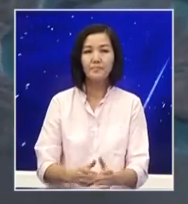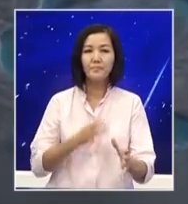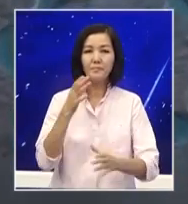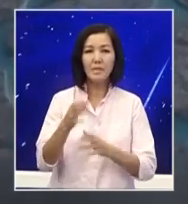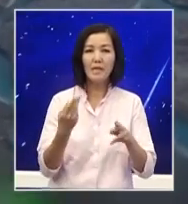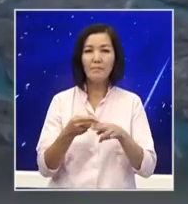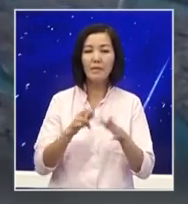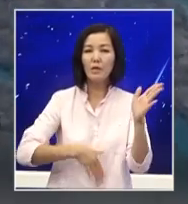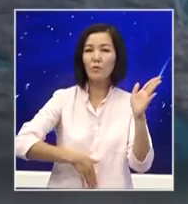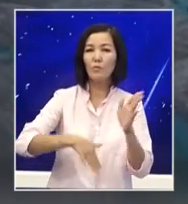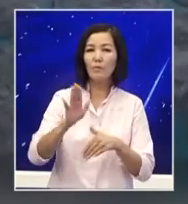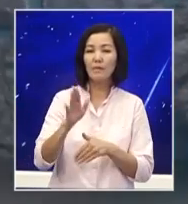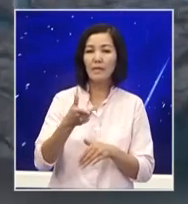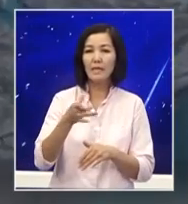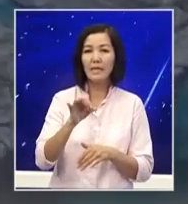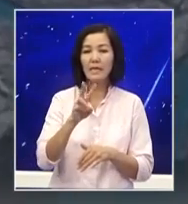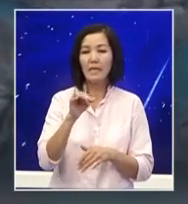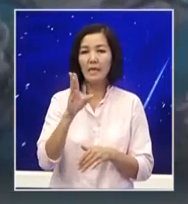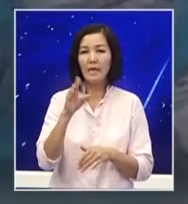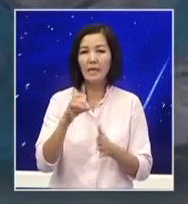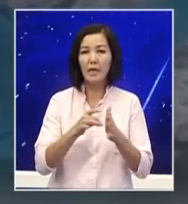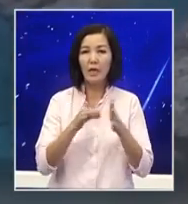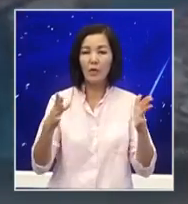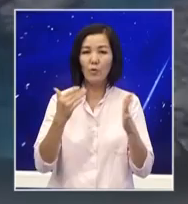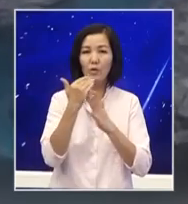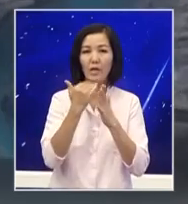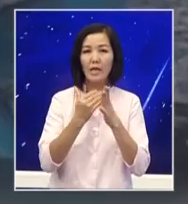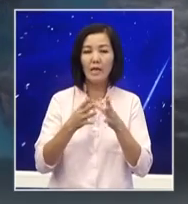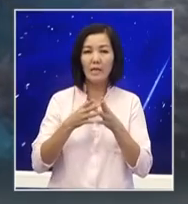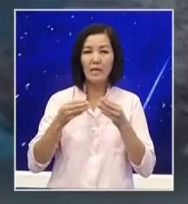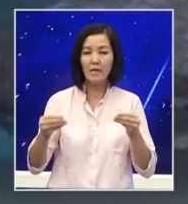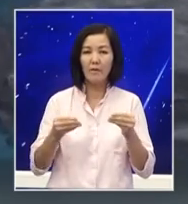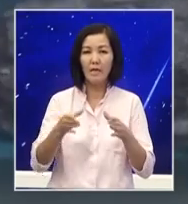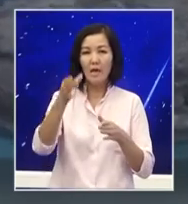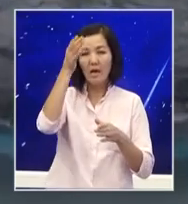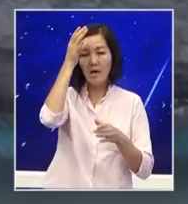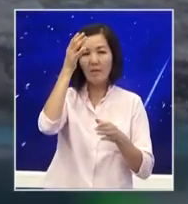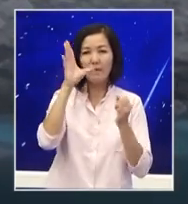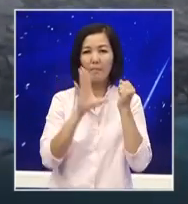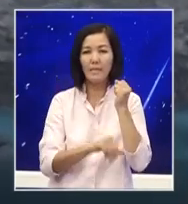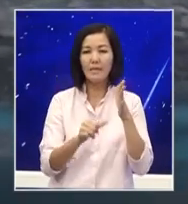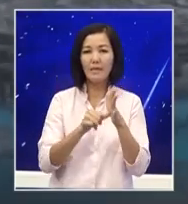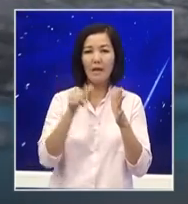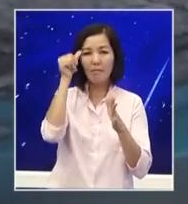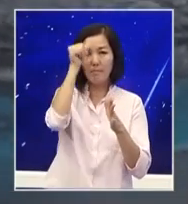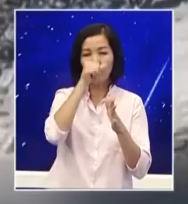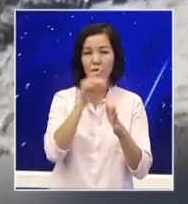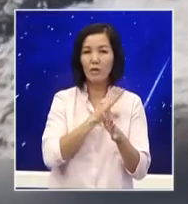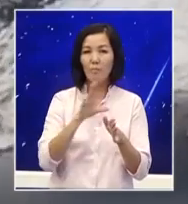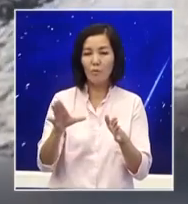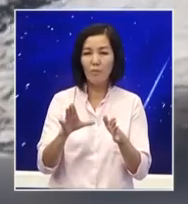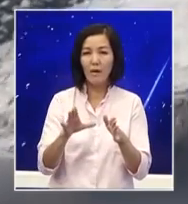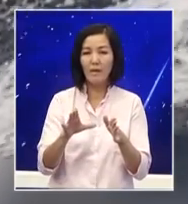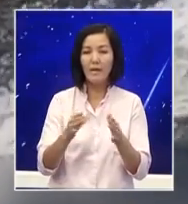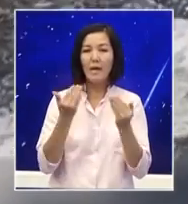Әлемдегі ең үлкен мұзғабатының бірі Гренландия рекордтық көрсеткішпен еріп жатыр. Ғалымдар мұндай жағдай соңғы 60 жылда болмағанын айтады. Былтыр 502